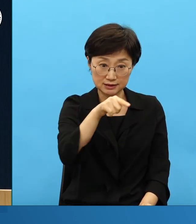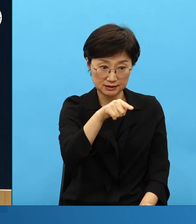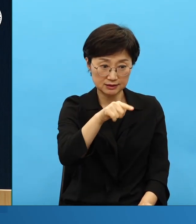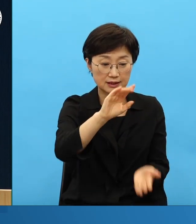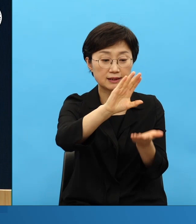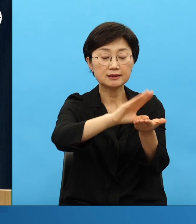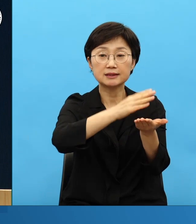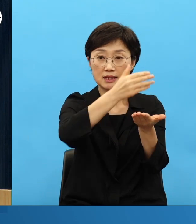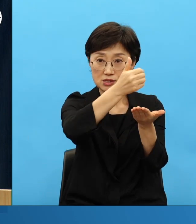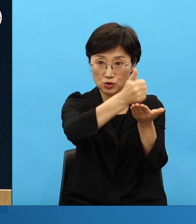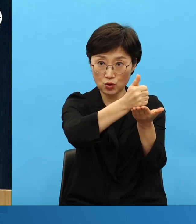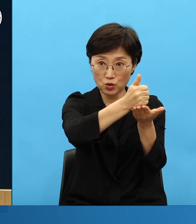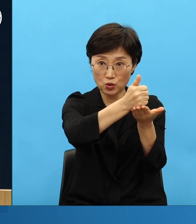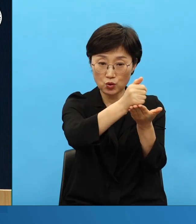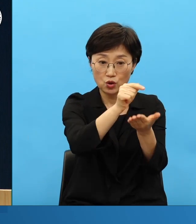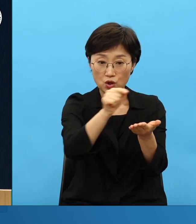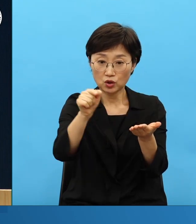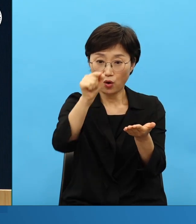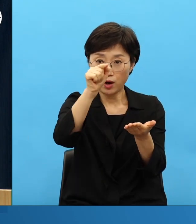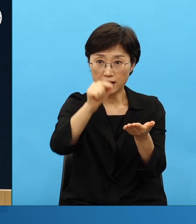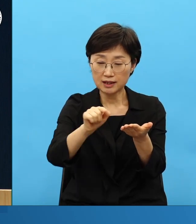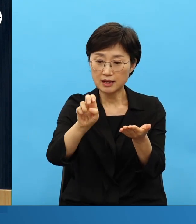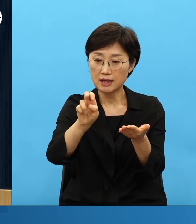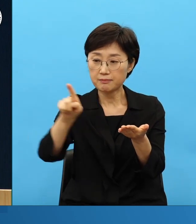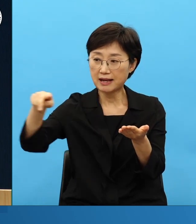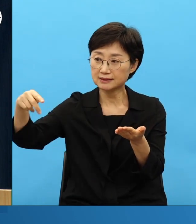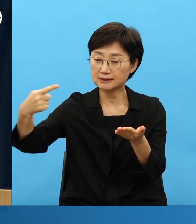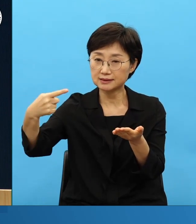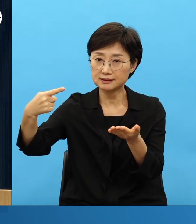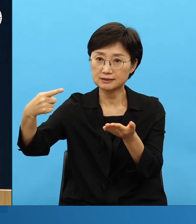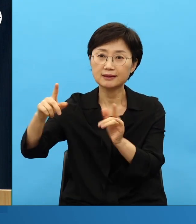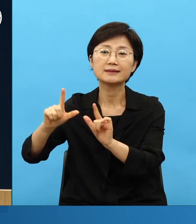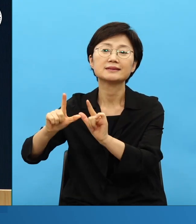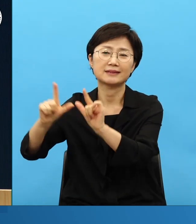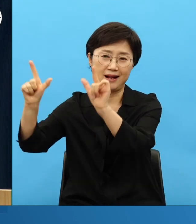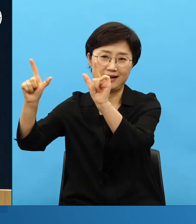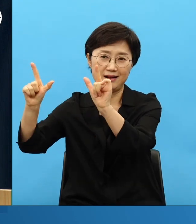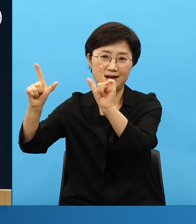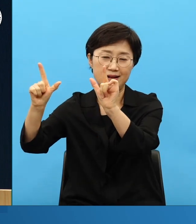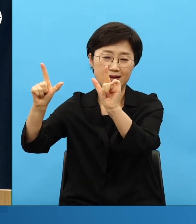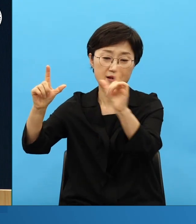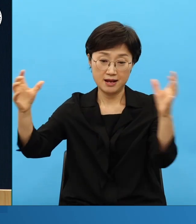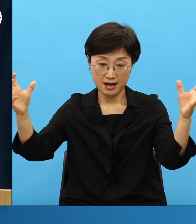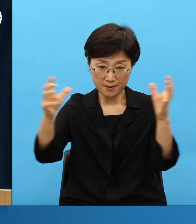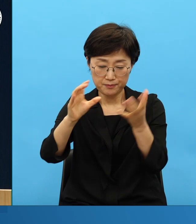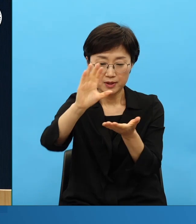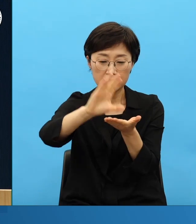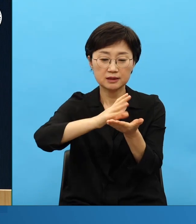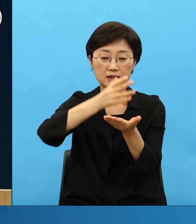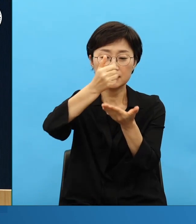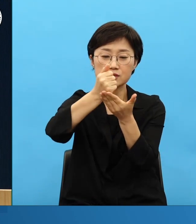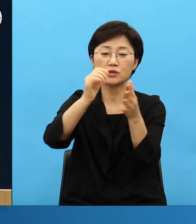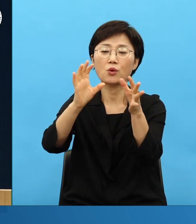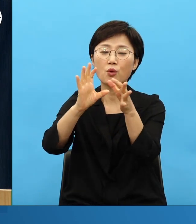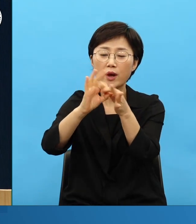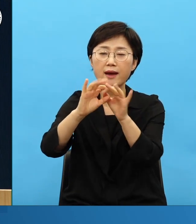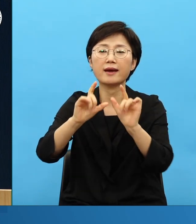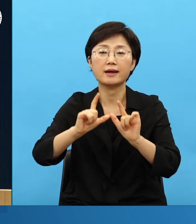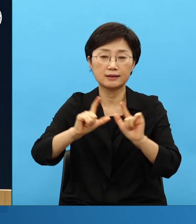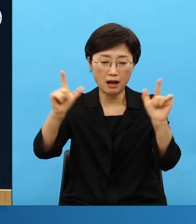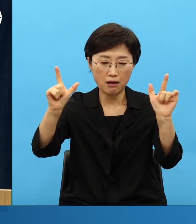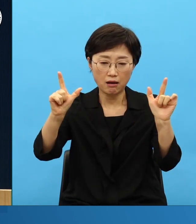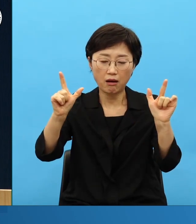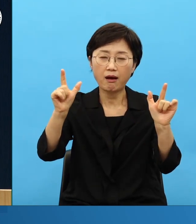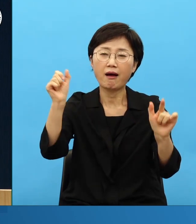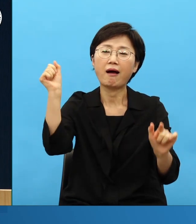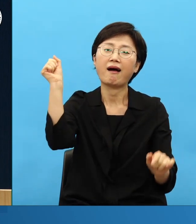pronounce the T inside of that. 그리스도의 날입니다. And instead we just say Christmas. It's a day of Christ. 이 정확하게 알면요, 응답 올 수밖에 없어요. And if you